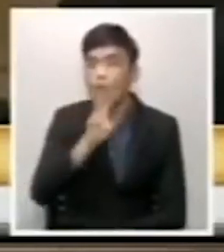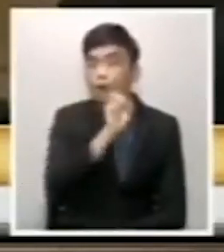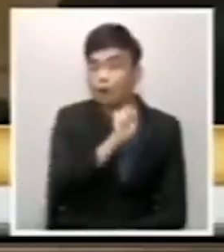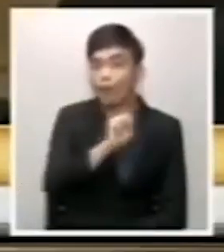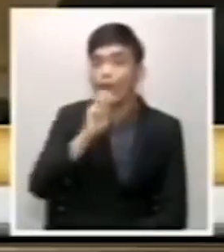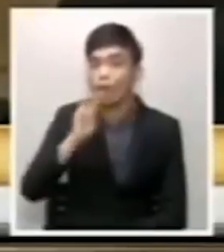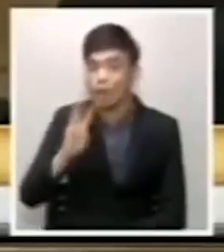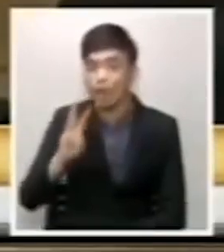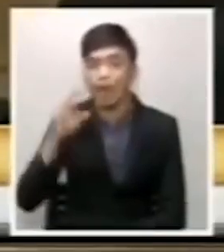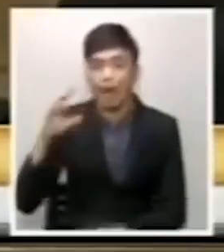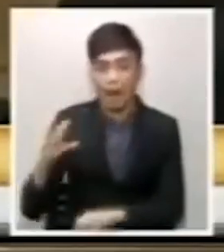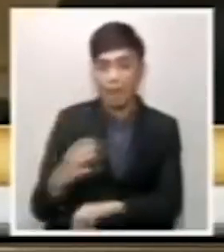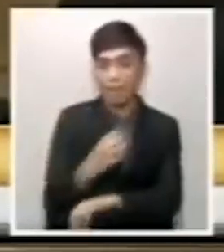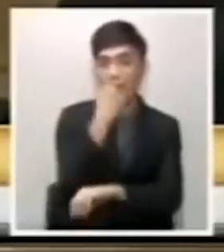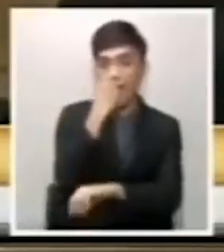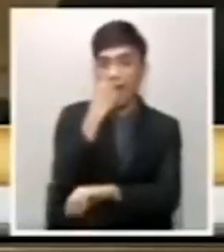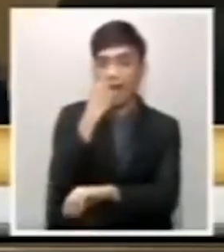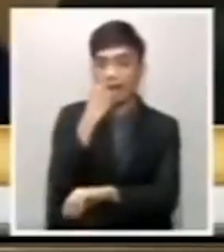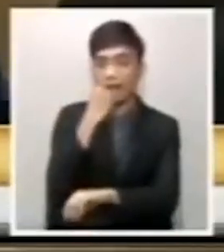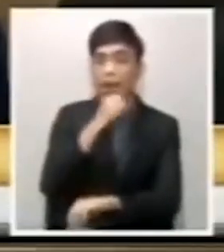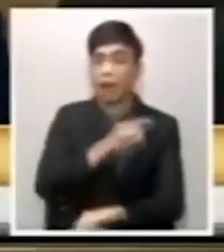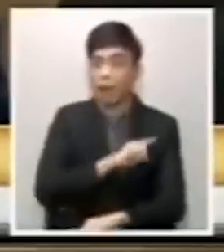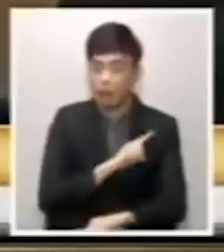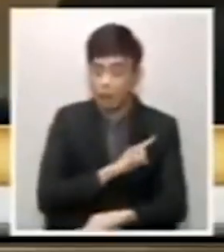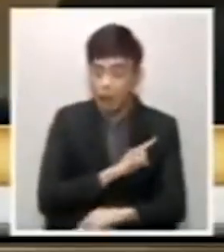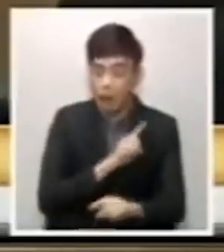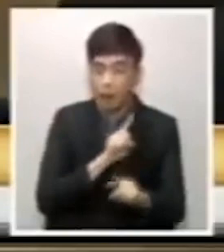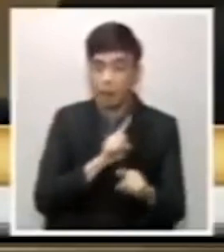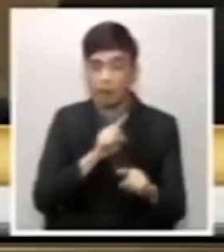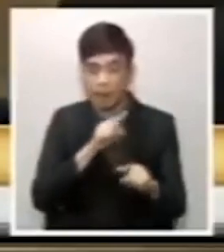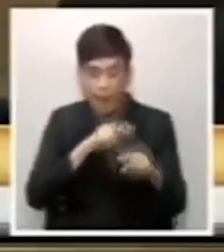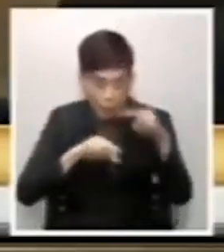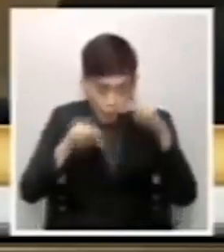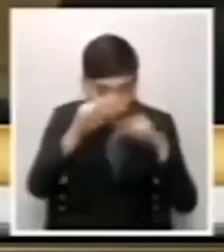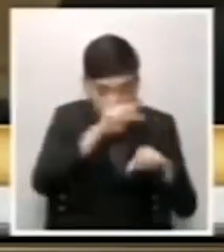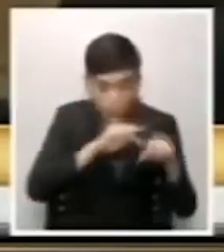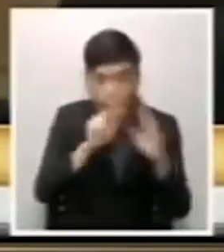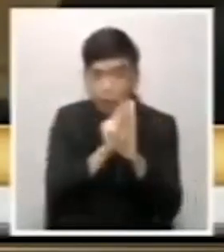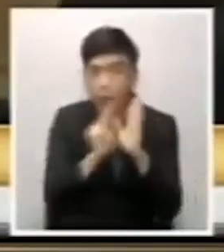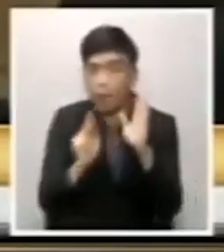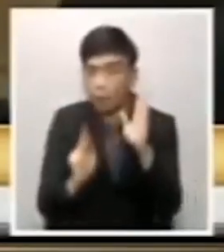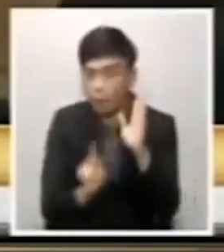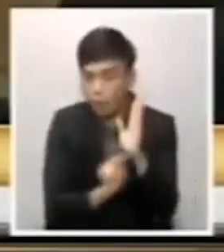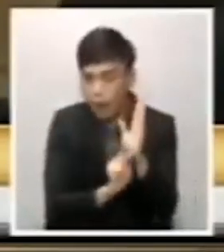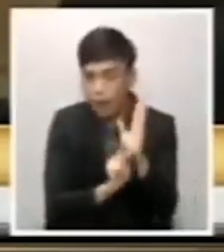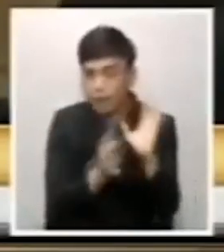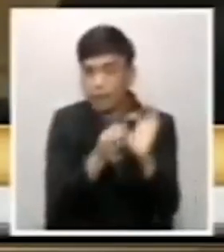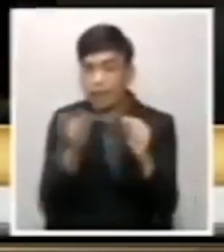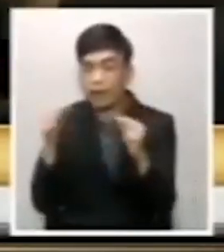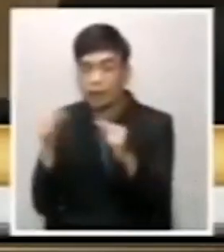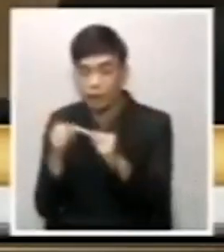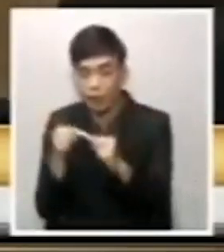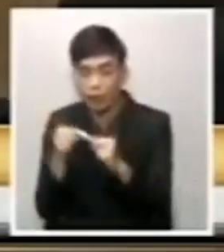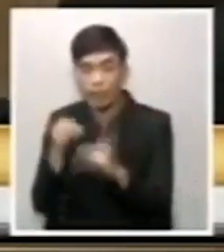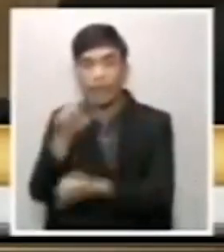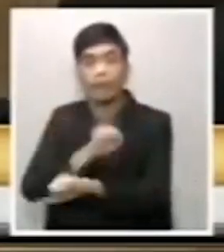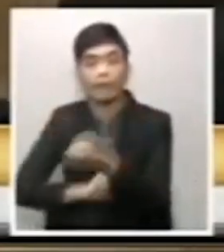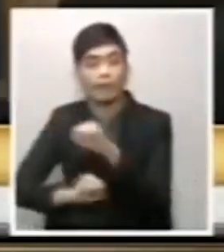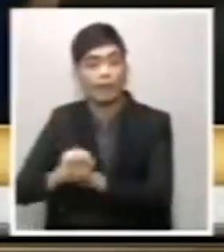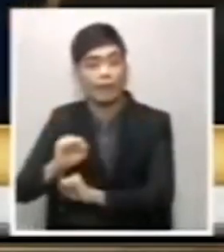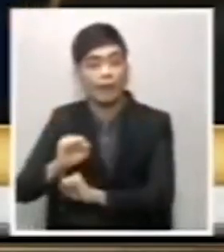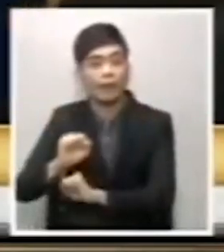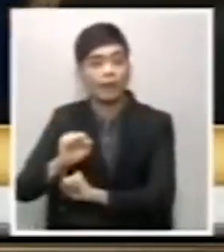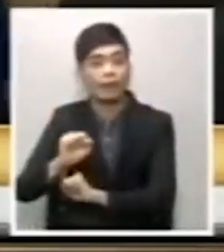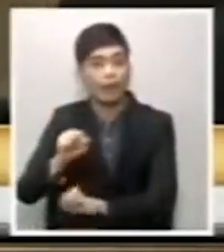นาจในการพิจารณากฎหมายที่ตัวเองเห็นว่าเป็นกฎหมายที่เกี่ยวข้องกับการปฏิรูปท่านประธ